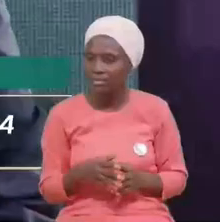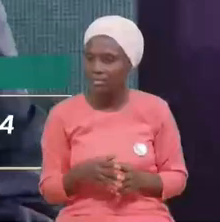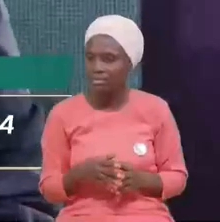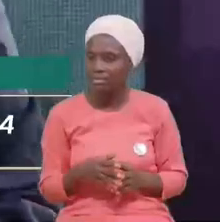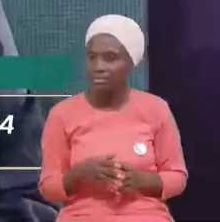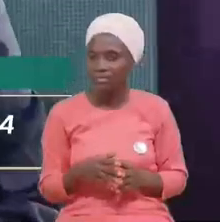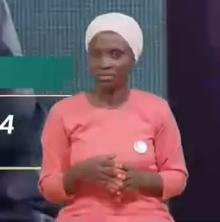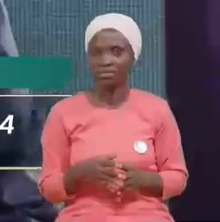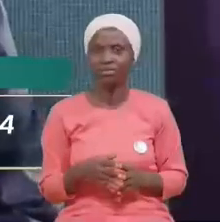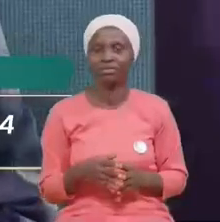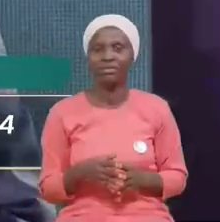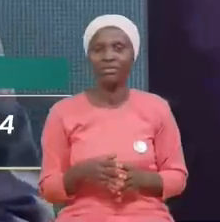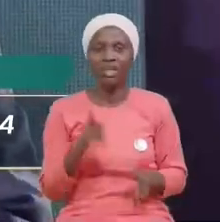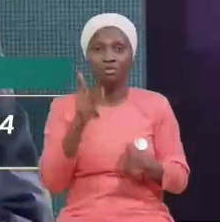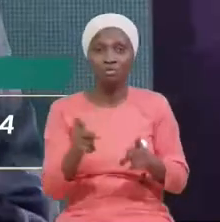parce qu'ils voient.